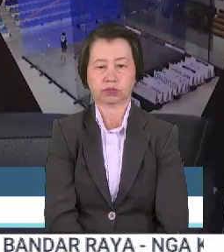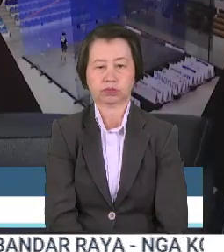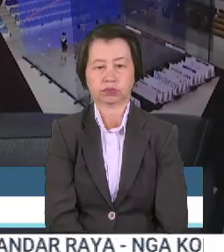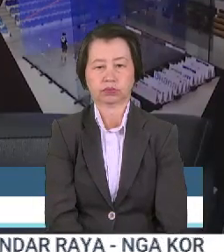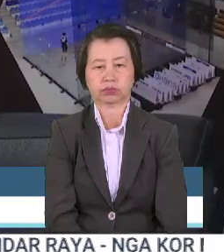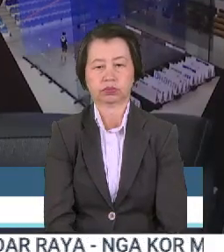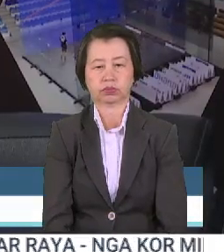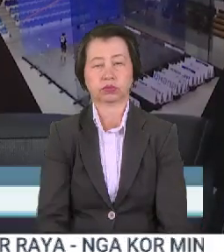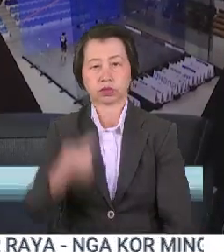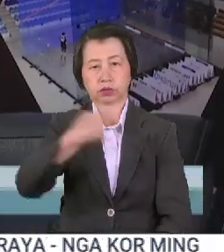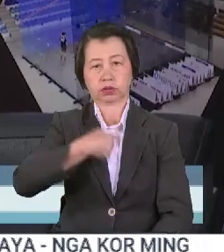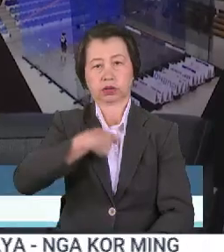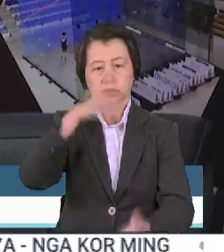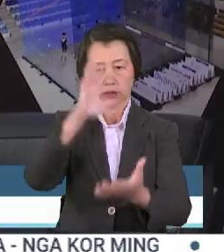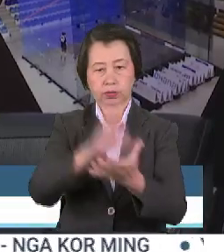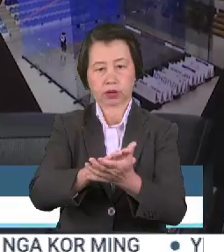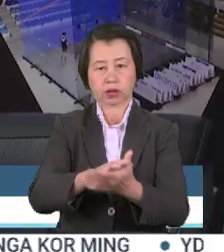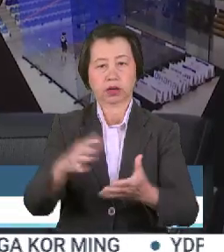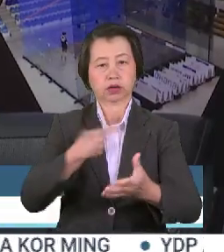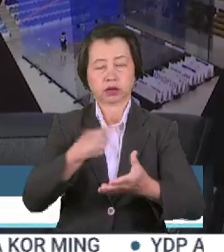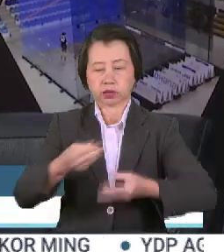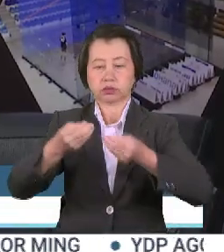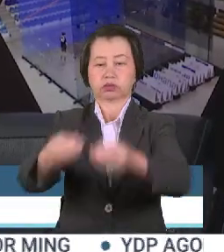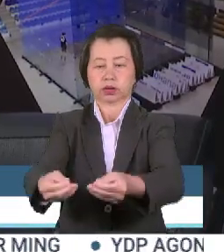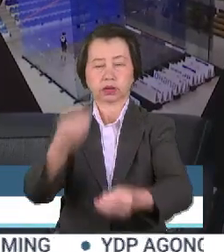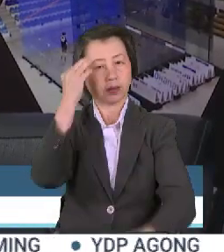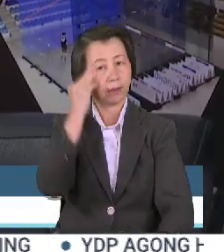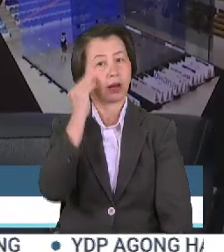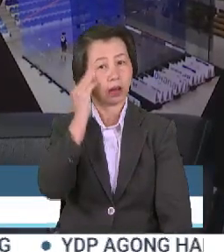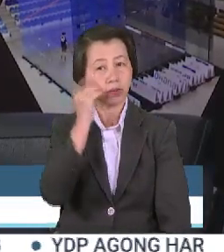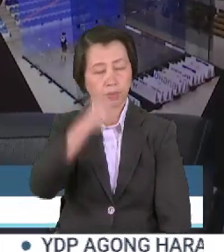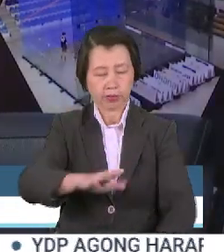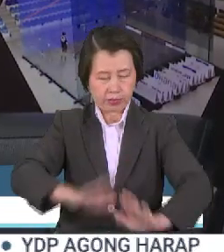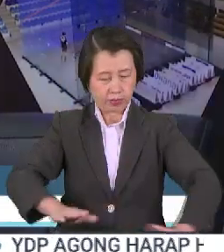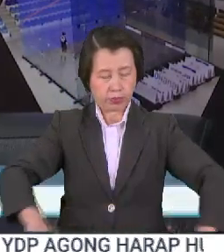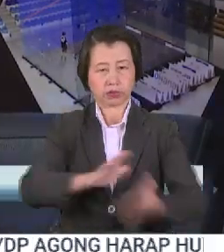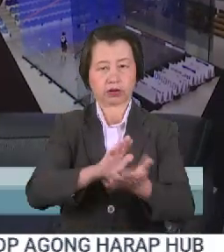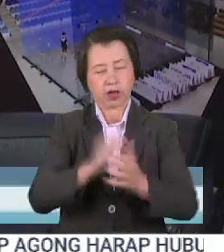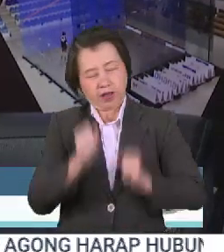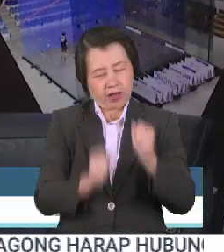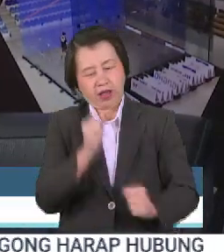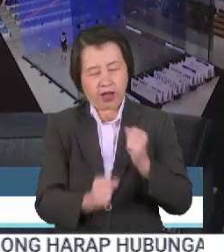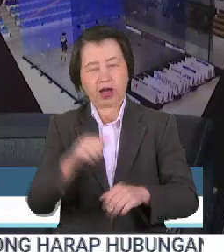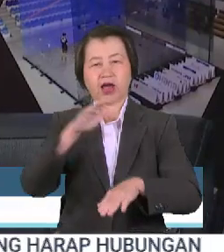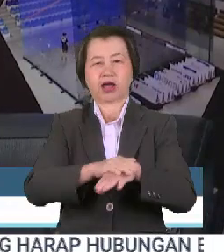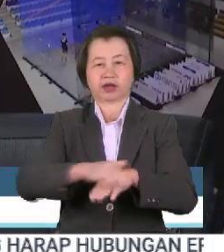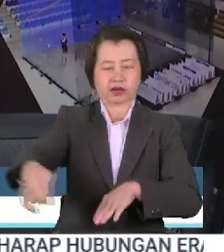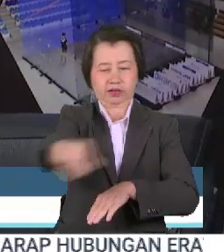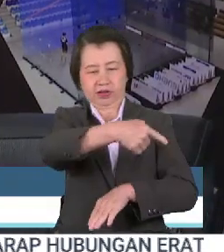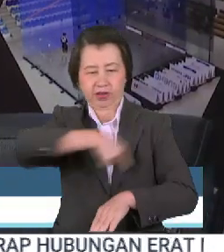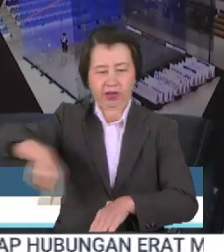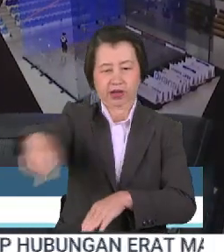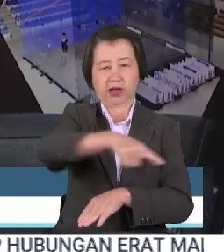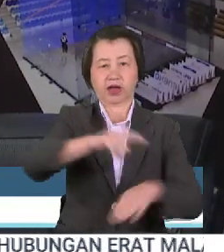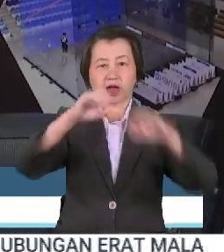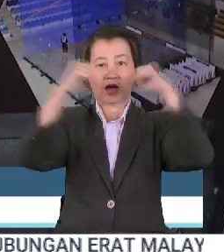Saya percaya dengan kita berikan pengalaman ataupun pengalaman untuk kanak-kanak sekolah berlari atas track Stadium Nasional